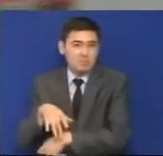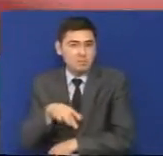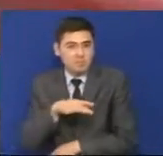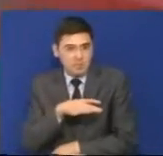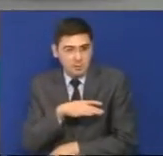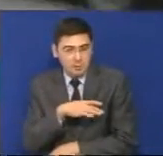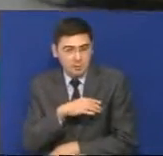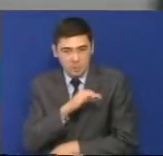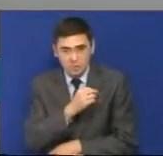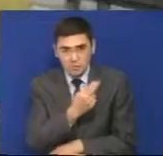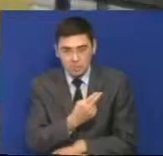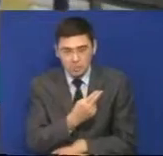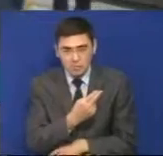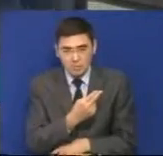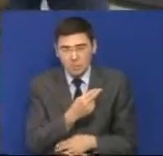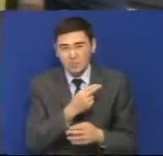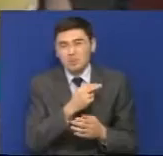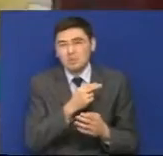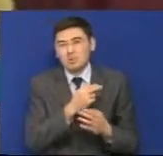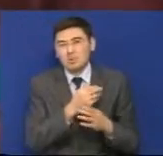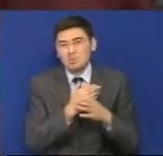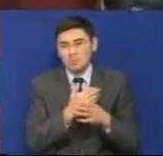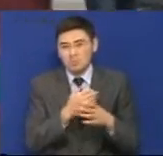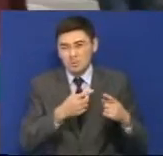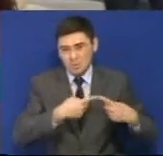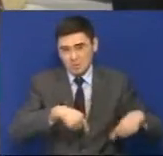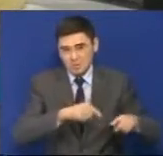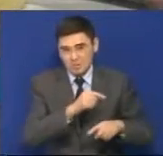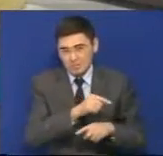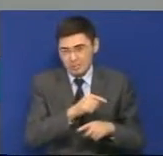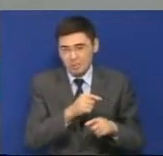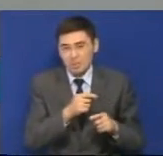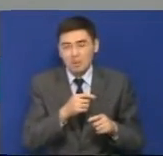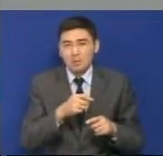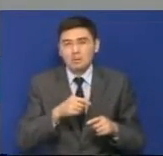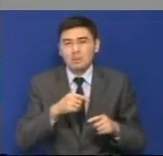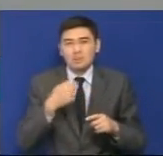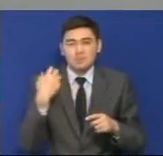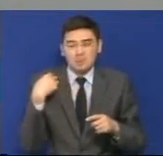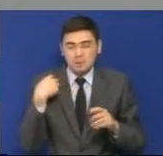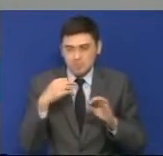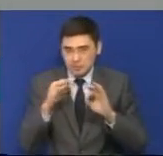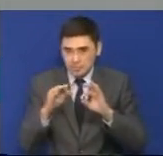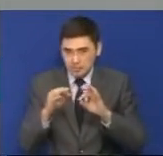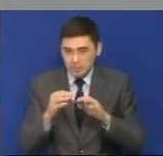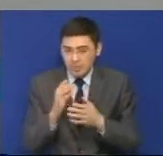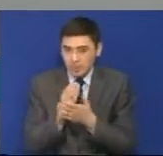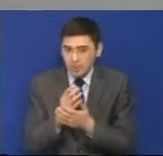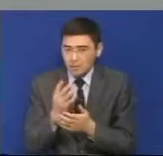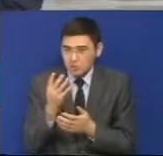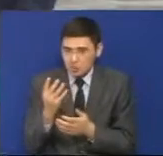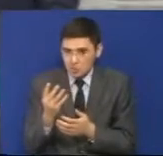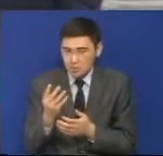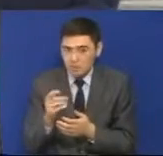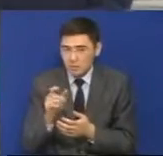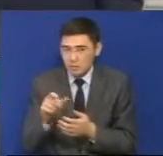бағдарламалар бөлімі жетекшісінің айтқанындай, олардың 12-сі атаулы әлеуметтік көмек алу құқын дәлелдеген. 4 алушы заңсыз